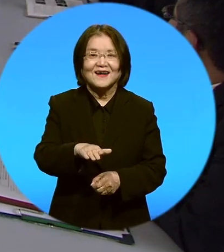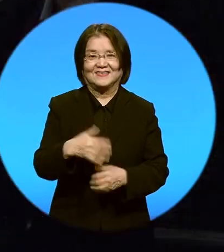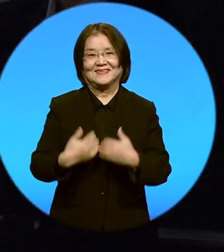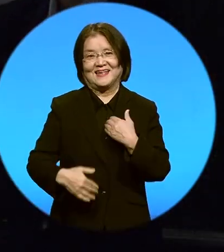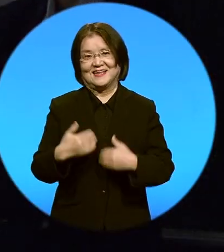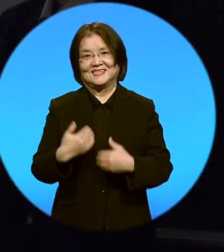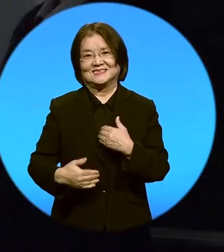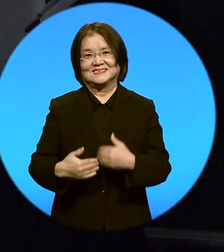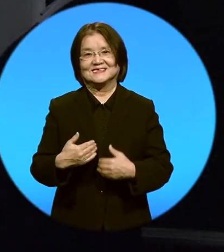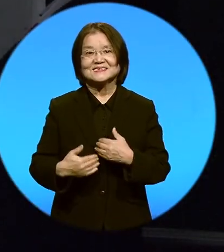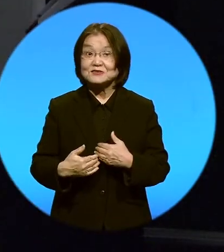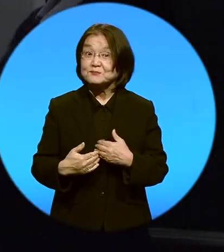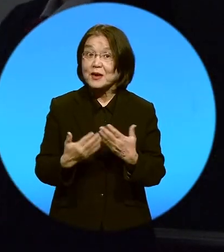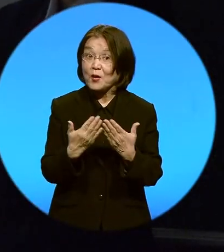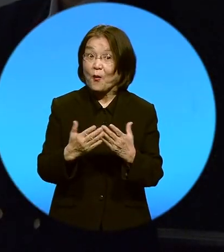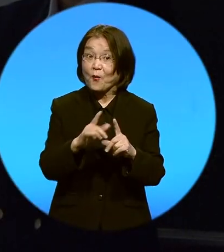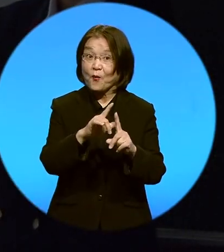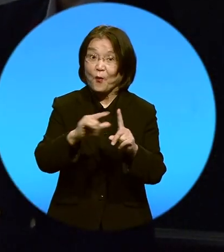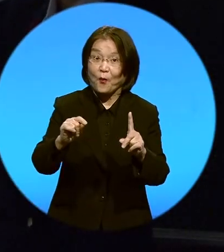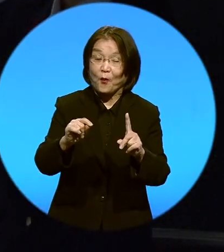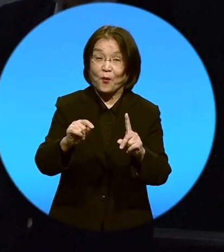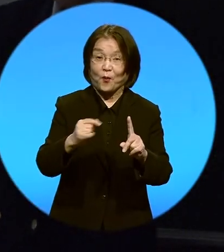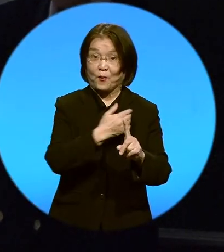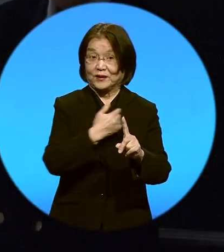近代遺産を学ぶツアーになりました。